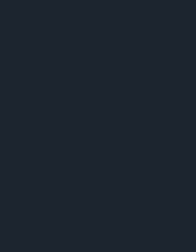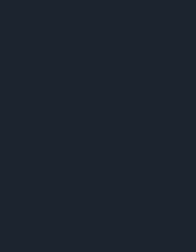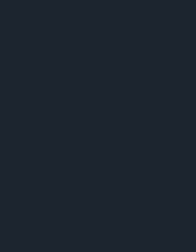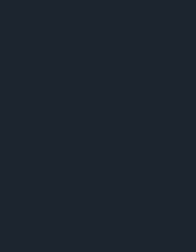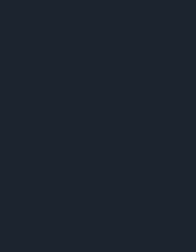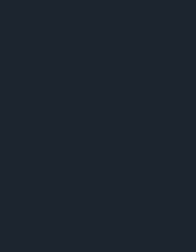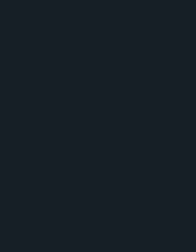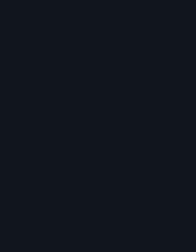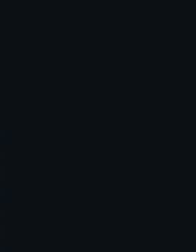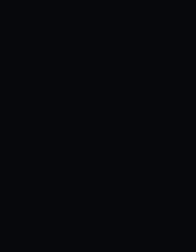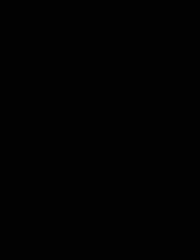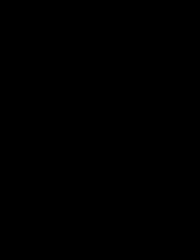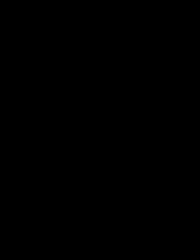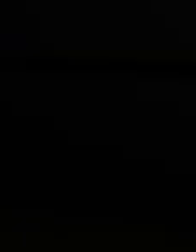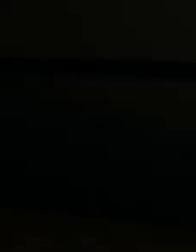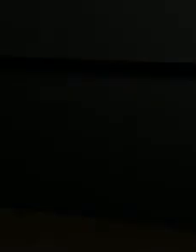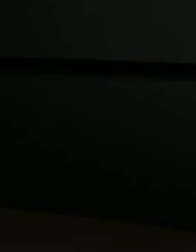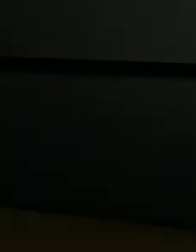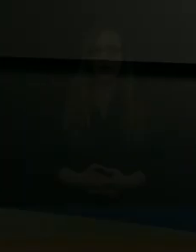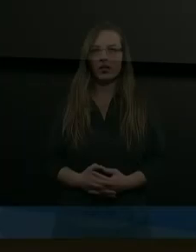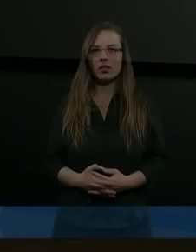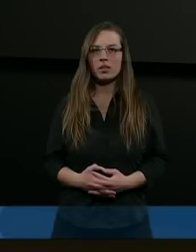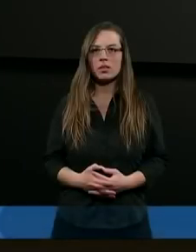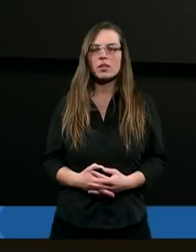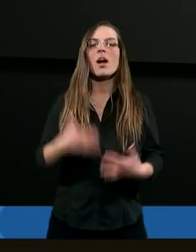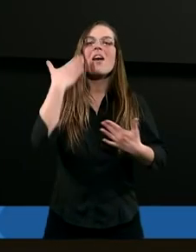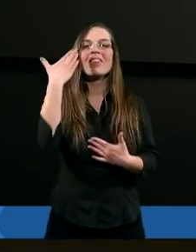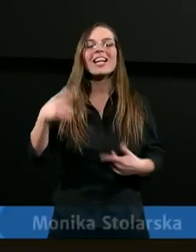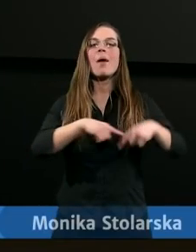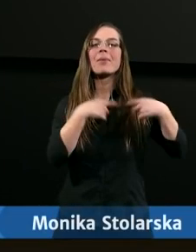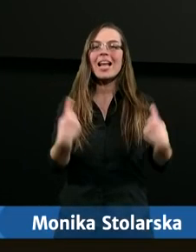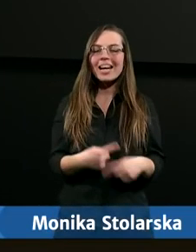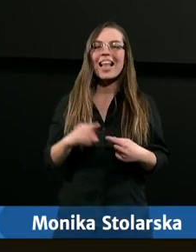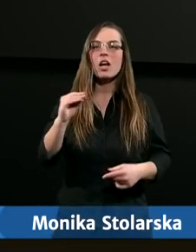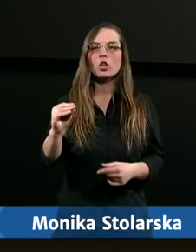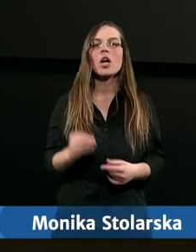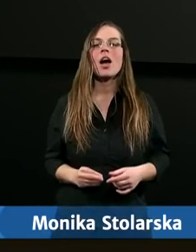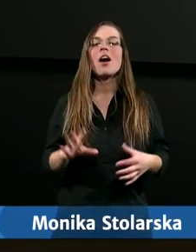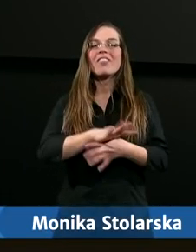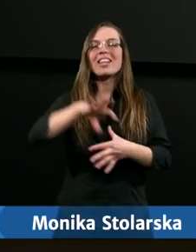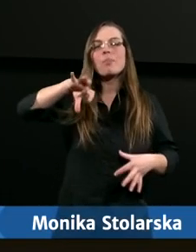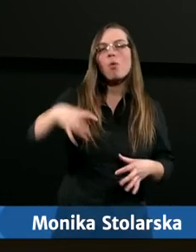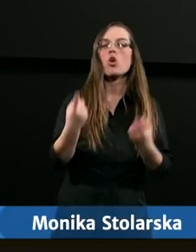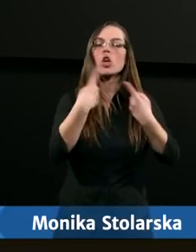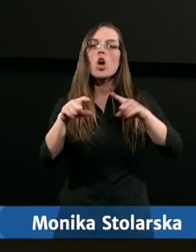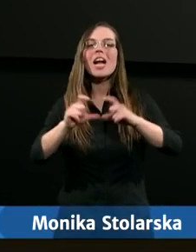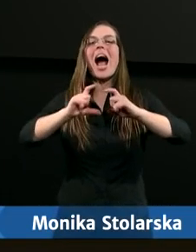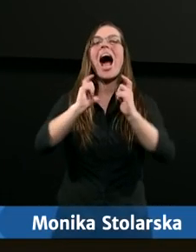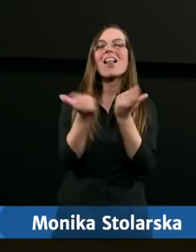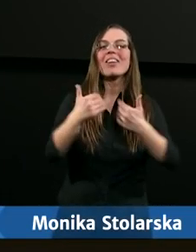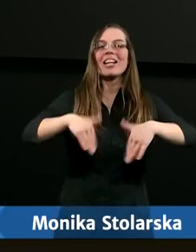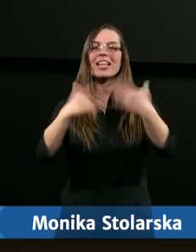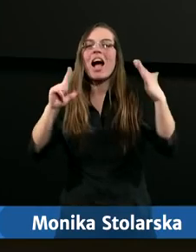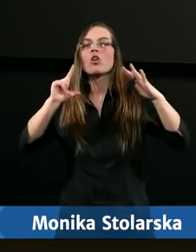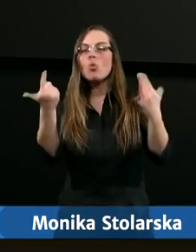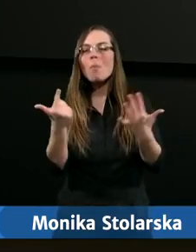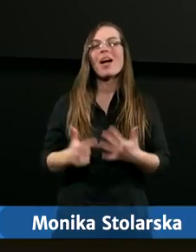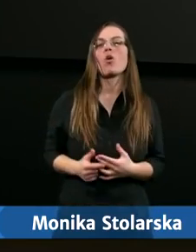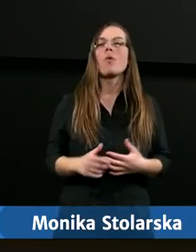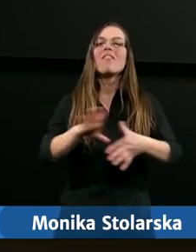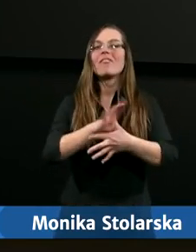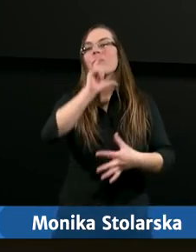Dziękujemy. Witam serdecznie w zborze Kościoła Adwentystu Dnia Siódmego